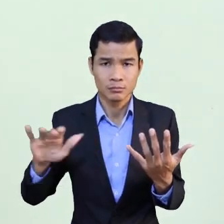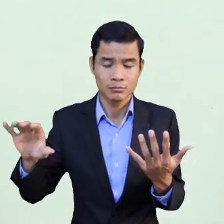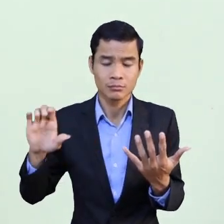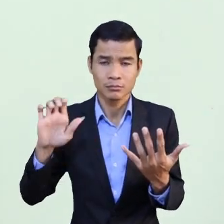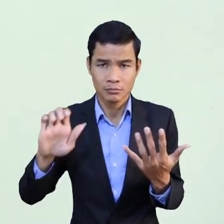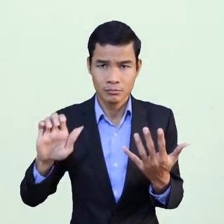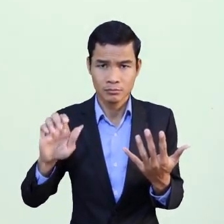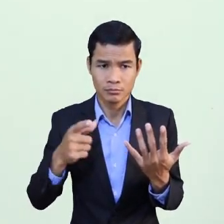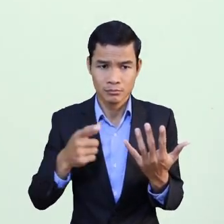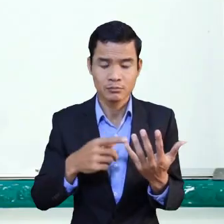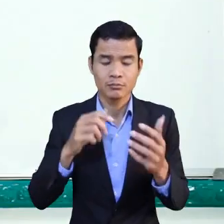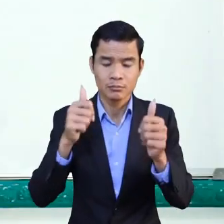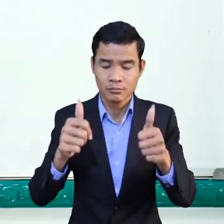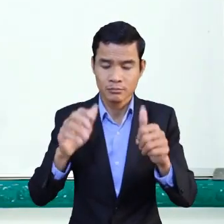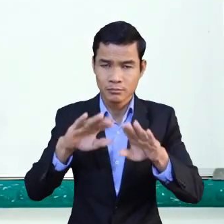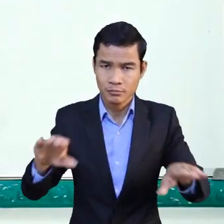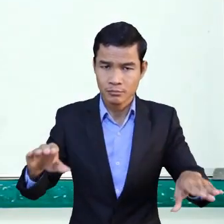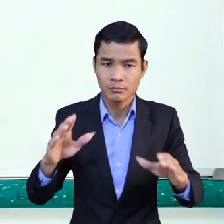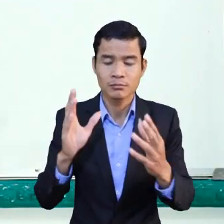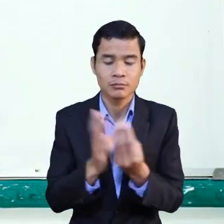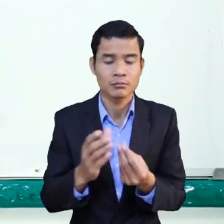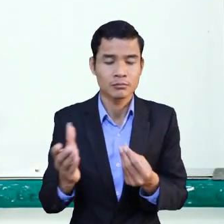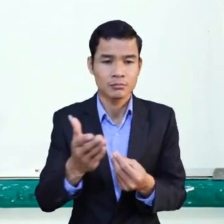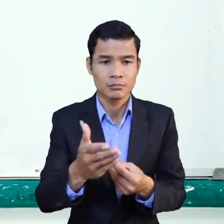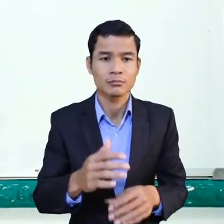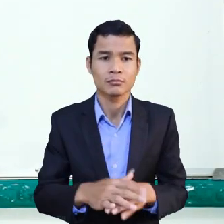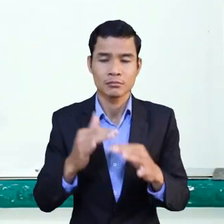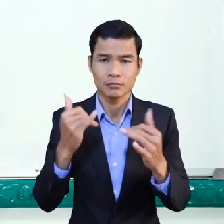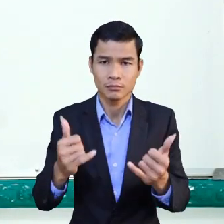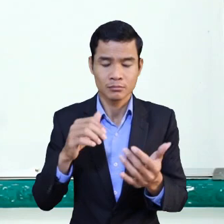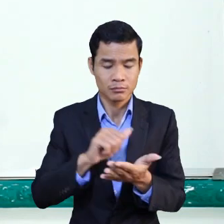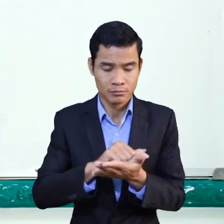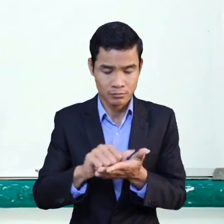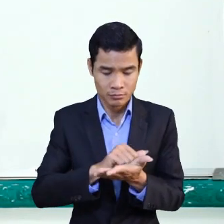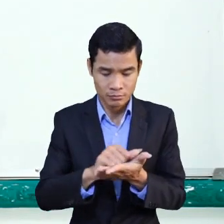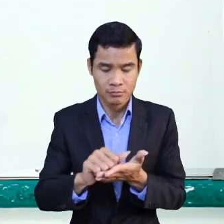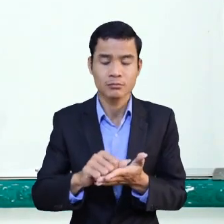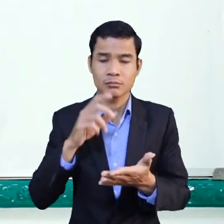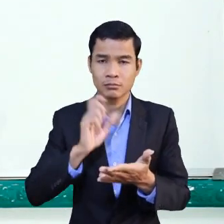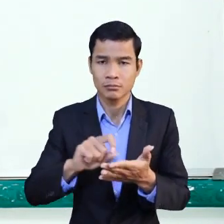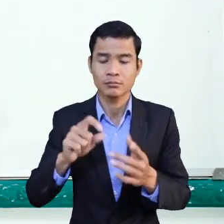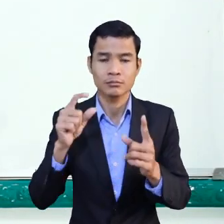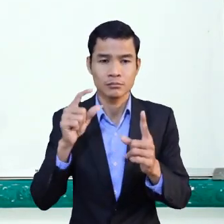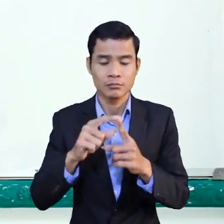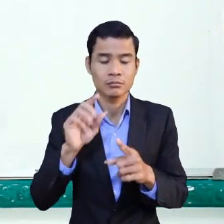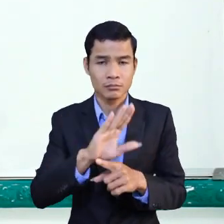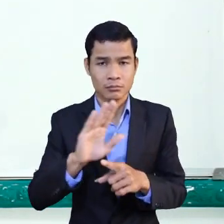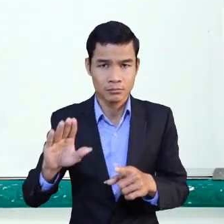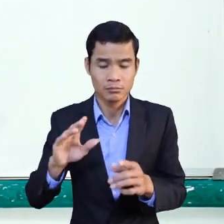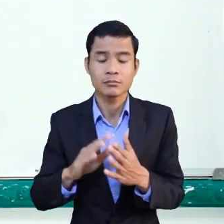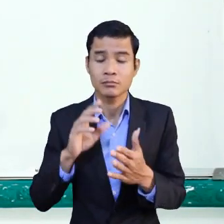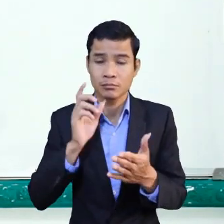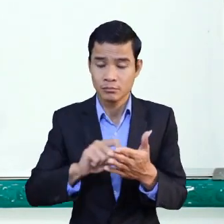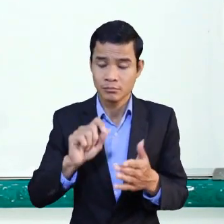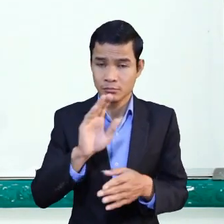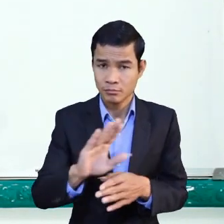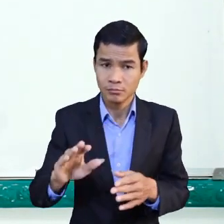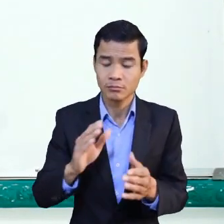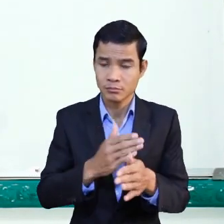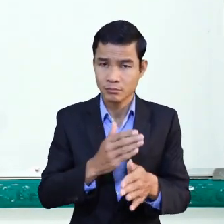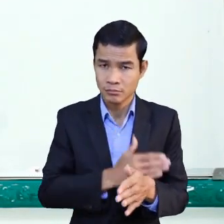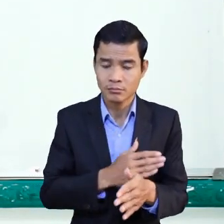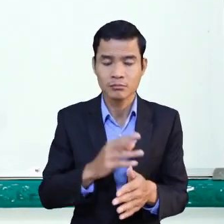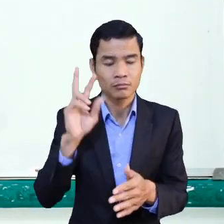ចាពូកែមែនតើកូនកូនរបស់អ្នកគ្រូឥឡូវកូនលុបក្តារឈ្នួនកូនកូនត្រៀមសរសេរដោយខ្លួនឯងណាតើមុននឹង